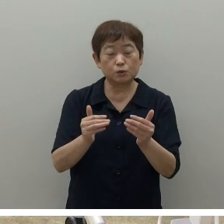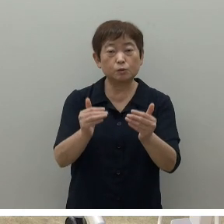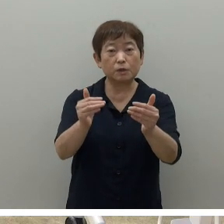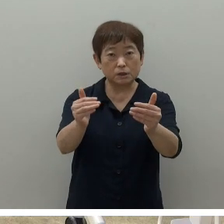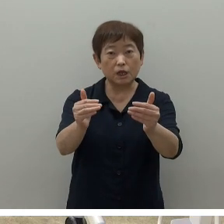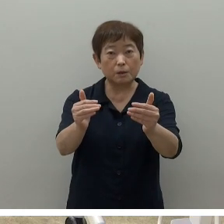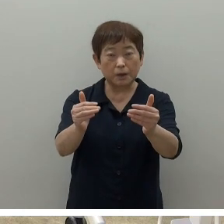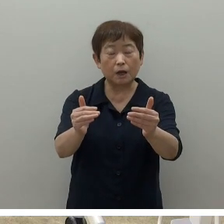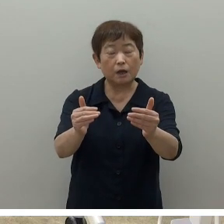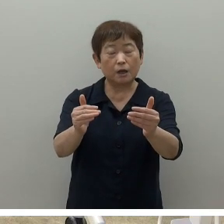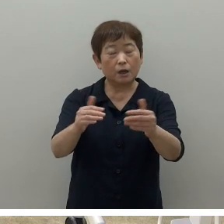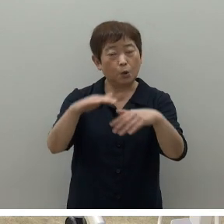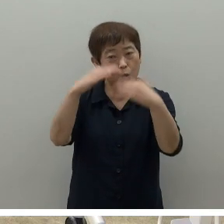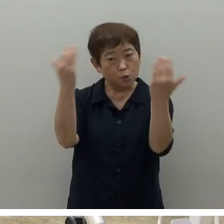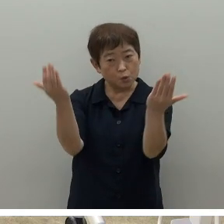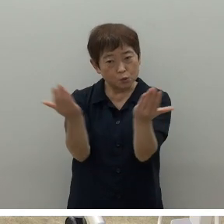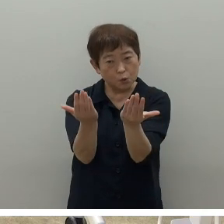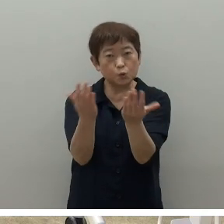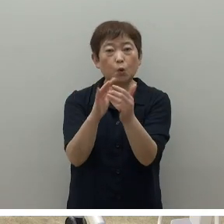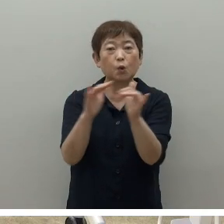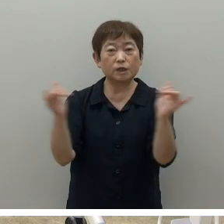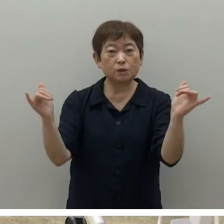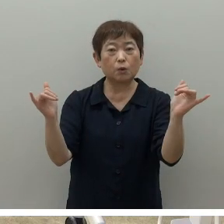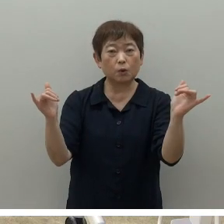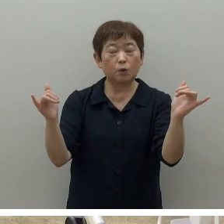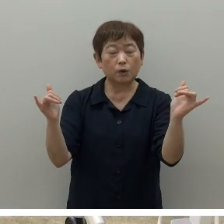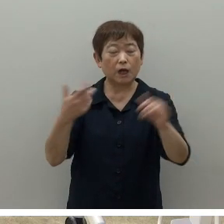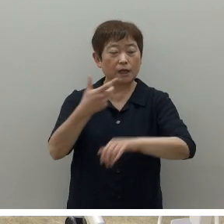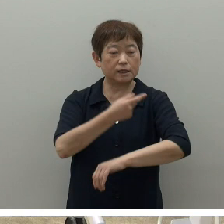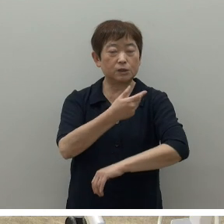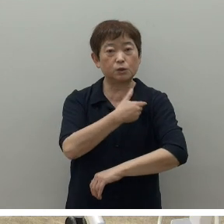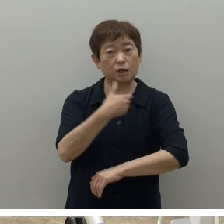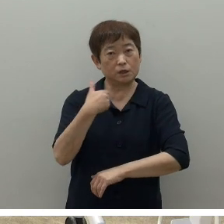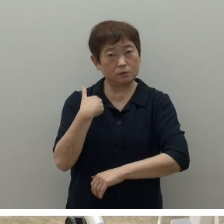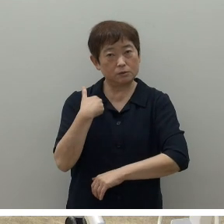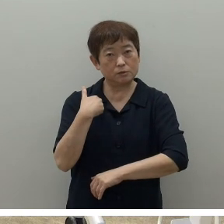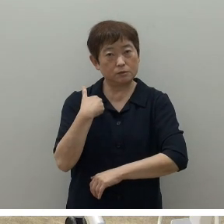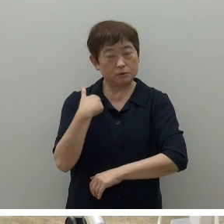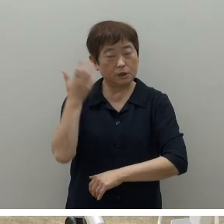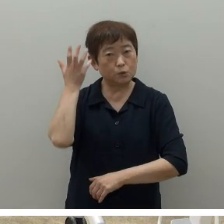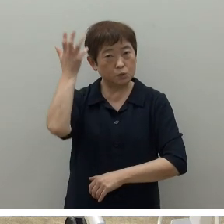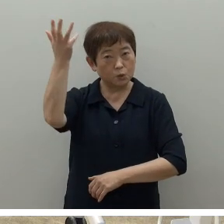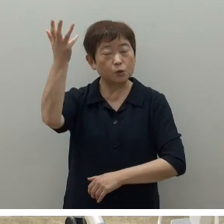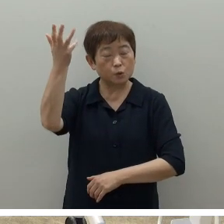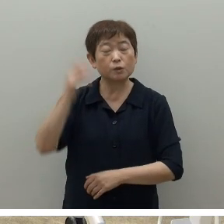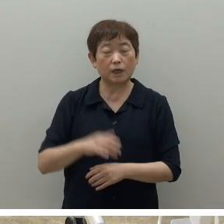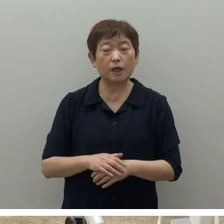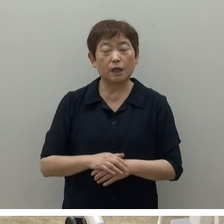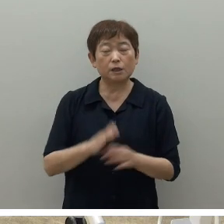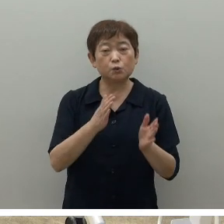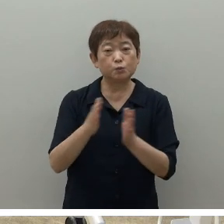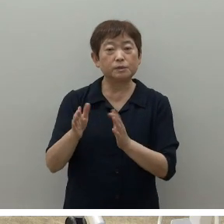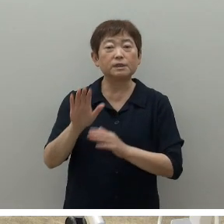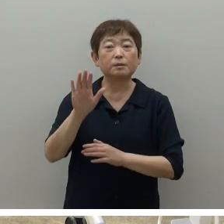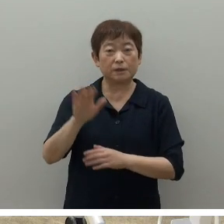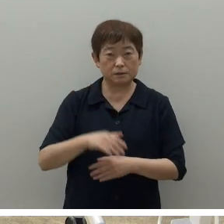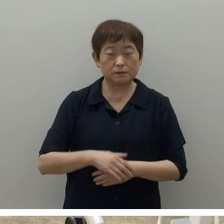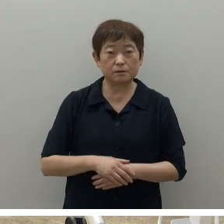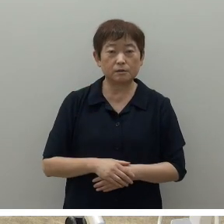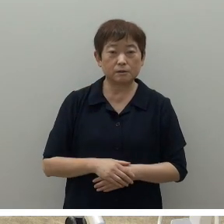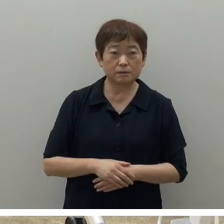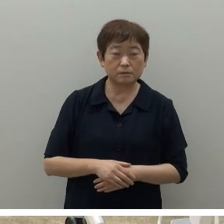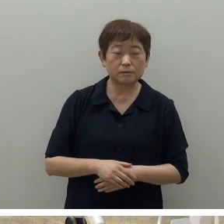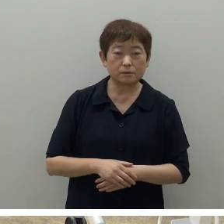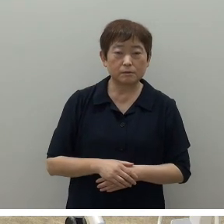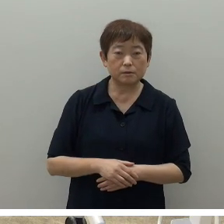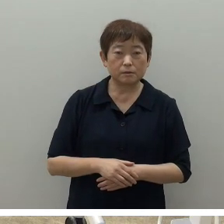れで、多くの人は、まあ、ほぼお希望する方は受けられるんじゃないかということで設定したものでございます。 頭ちょっと聞こえな